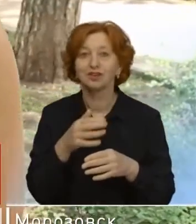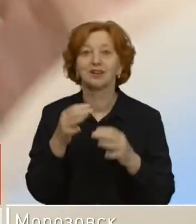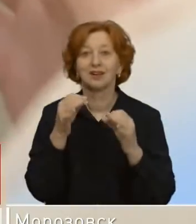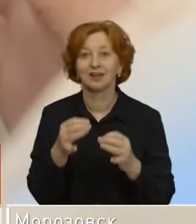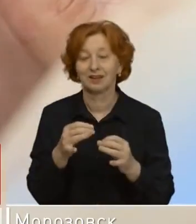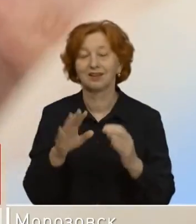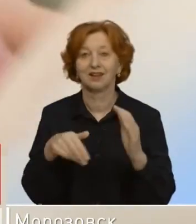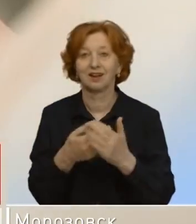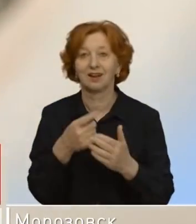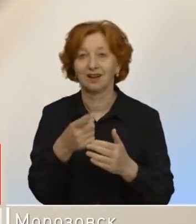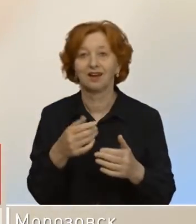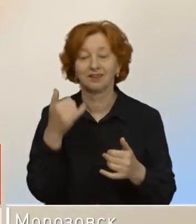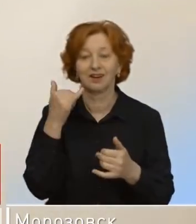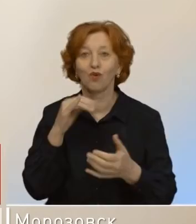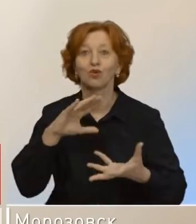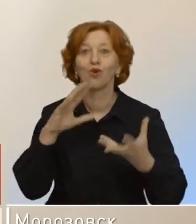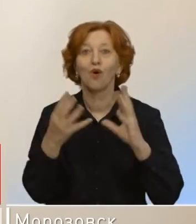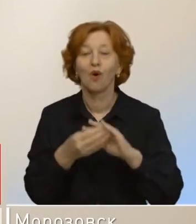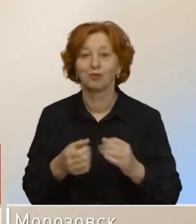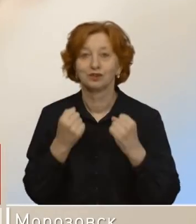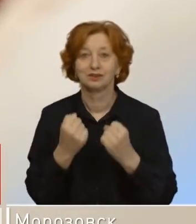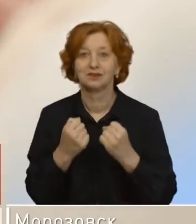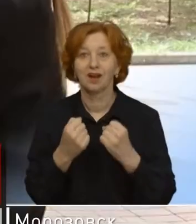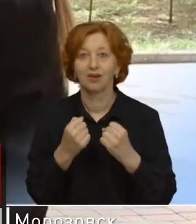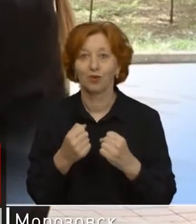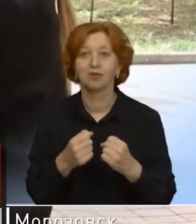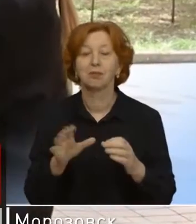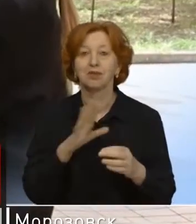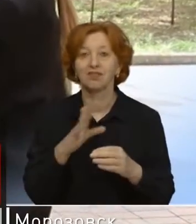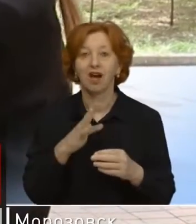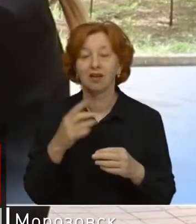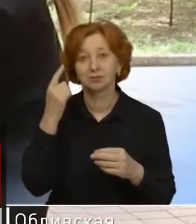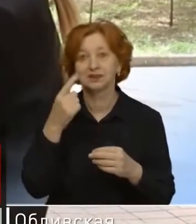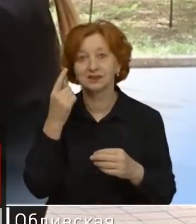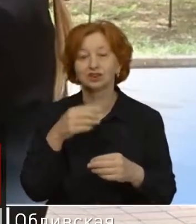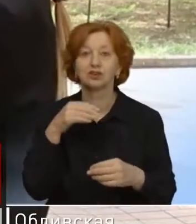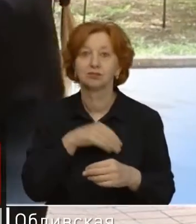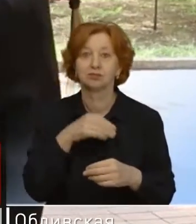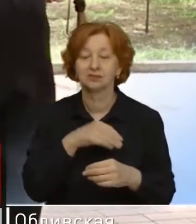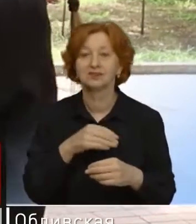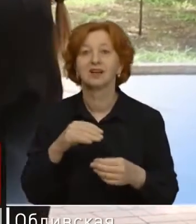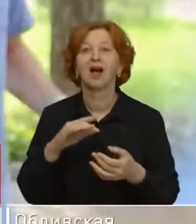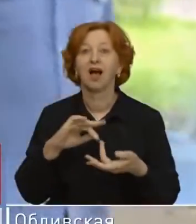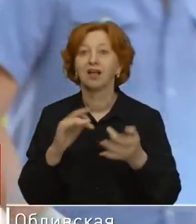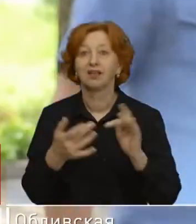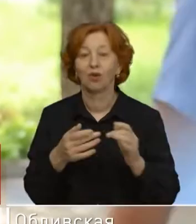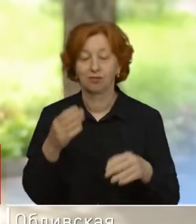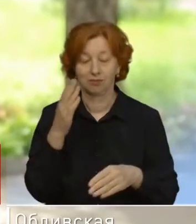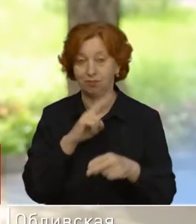и на ухудшение общего состояния. А это связано с тем, что в всемирной паутине можно даже потеряться во времени.